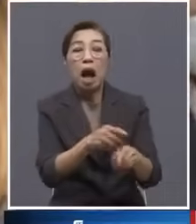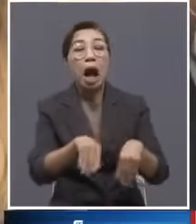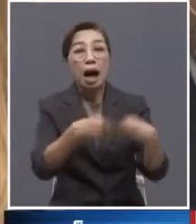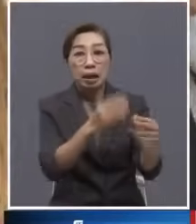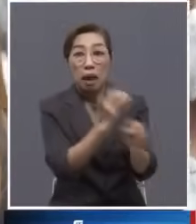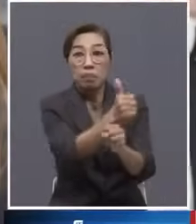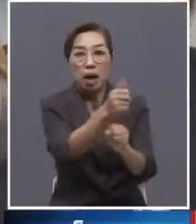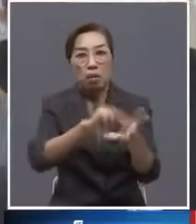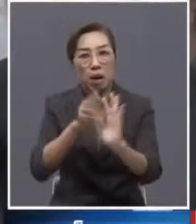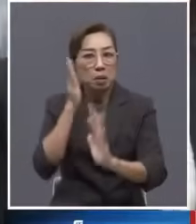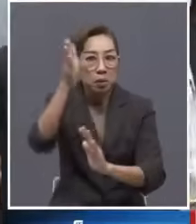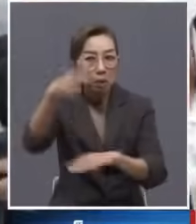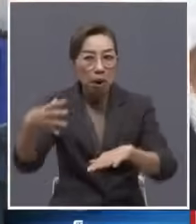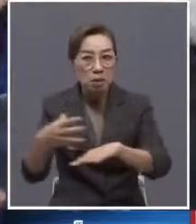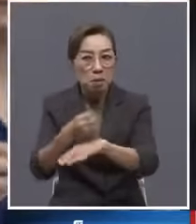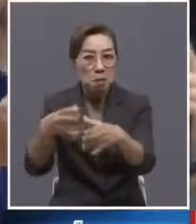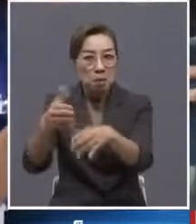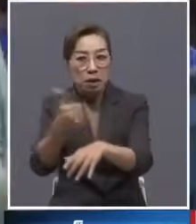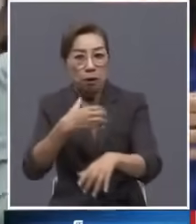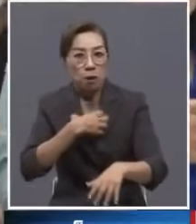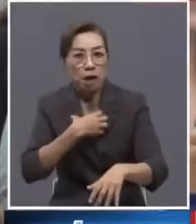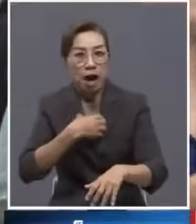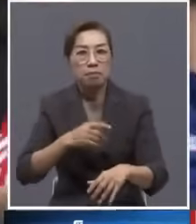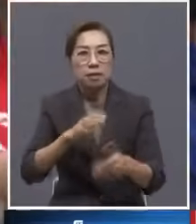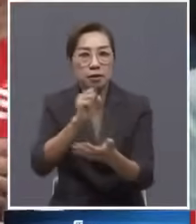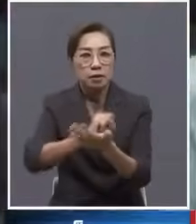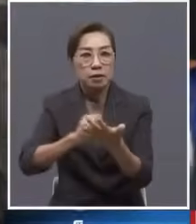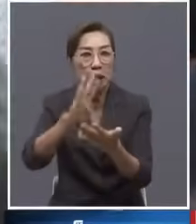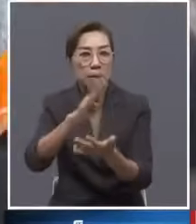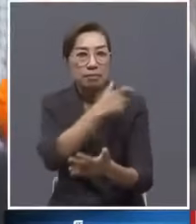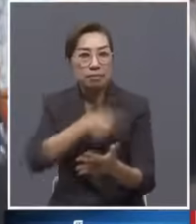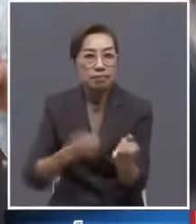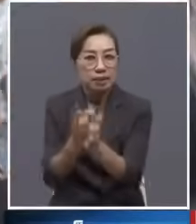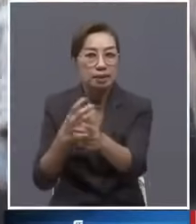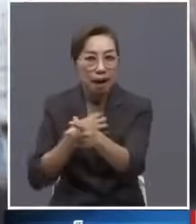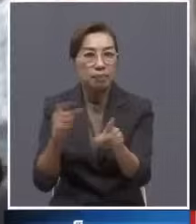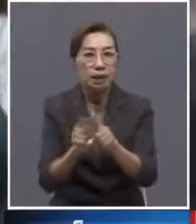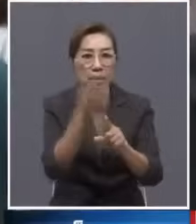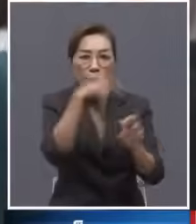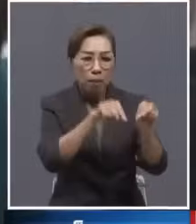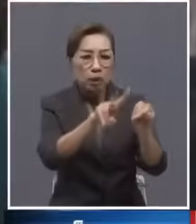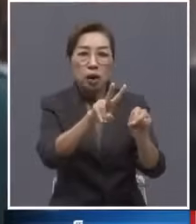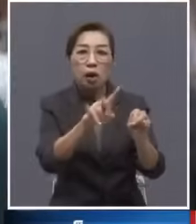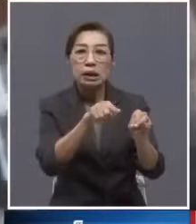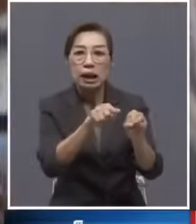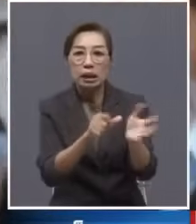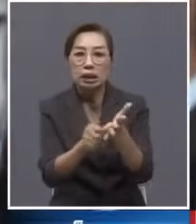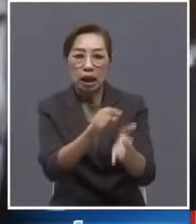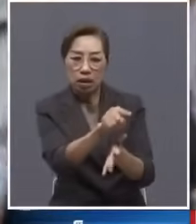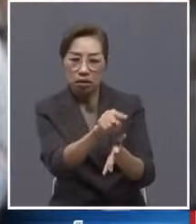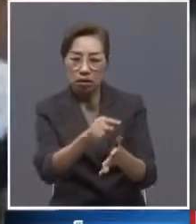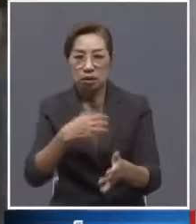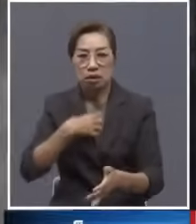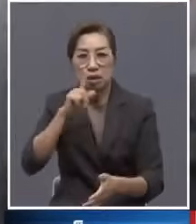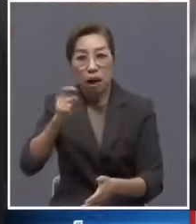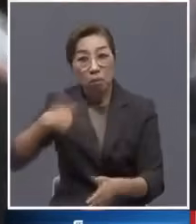ปิดช่องตรงนี้ไว้ก่อนที่ใครไปพูดถึงการยุบพรรคเราไม่ได้คิดไกลไปถึงขั้นนั้นเพราะสิ่งที่ต้องการก็คือทราบแนวทางของศาล